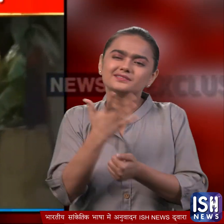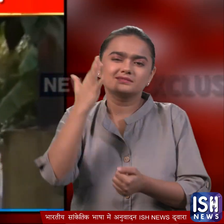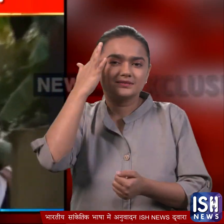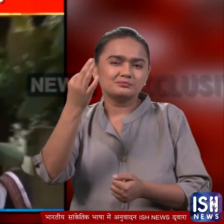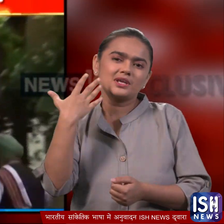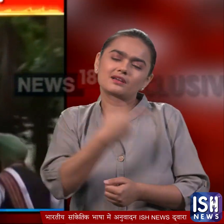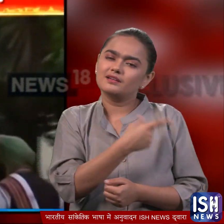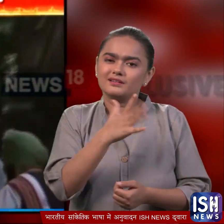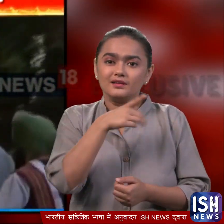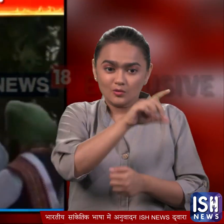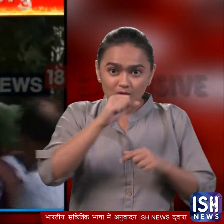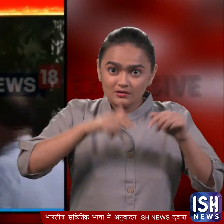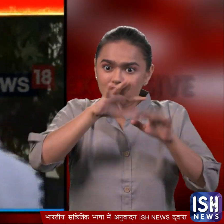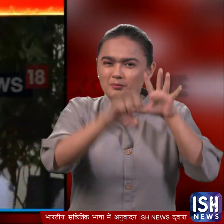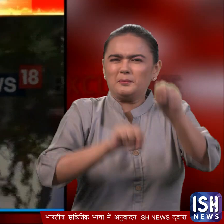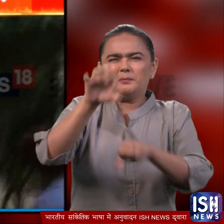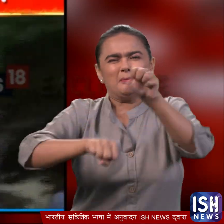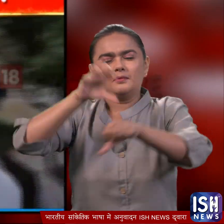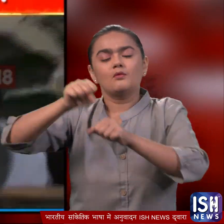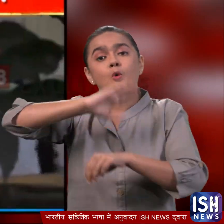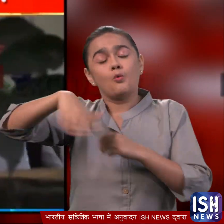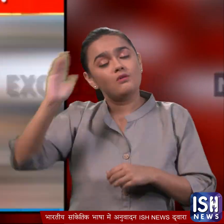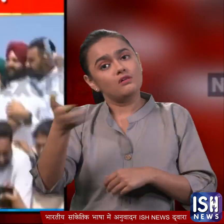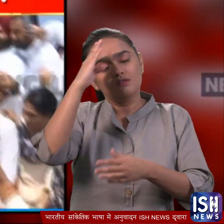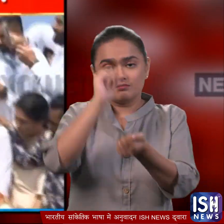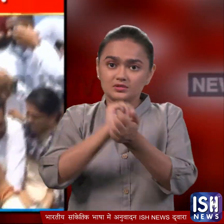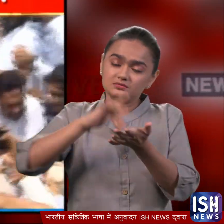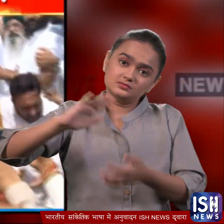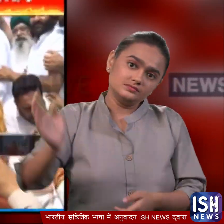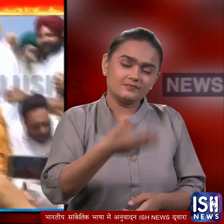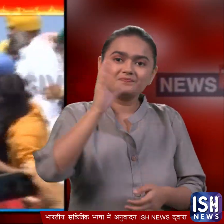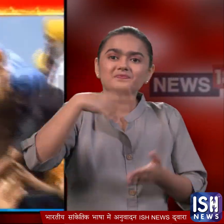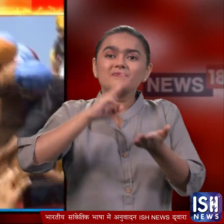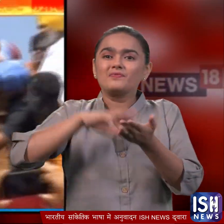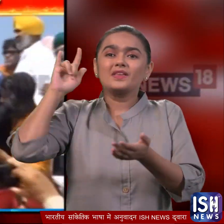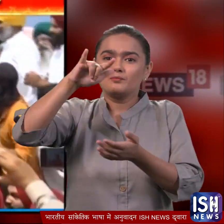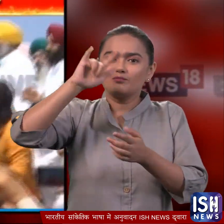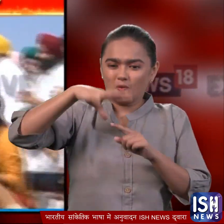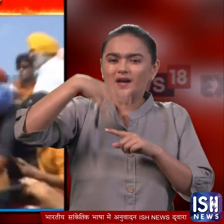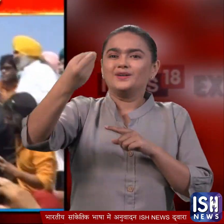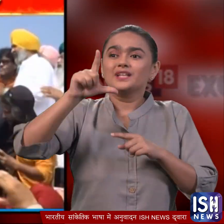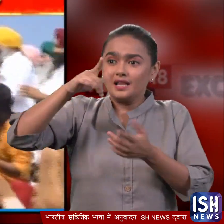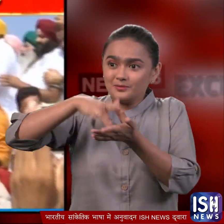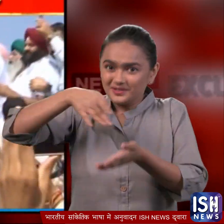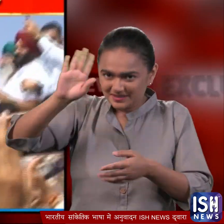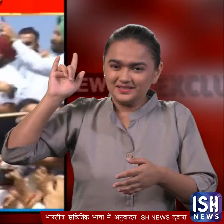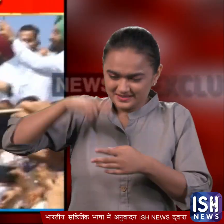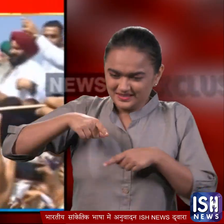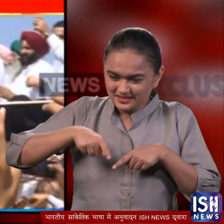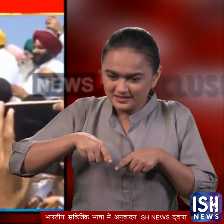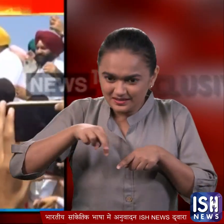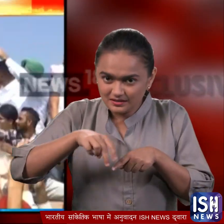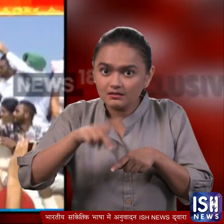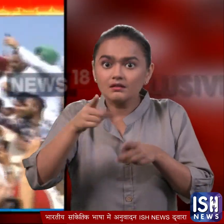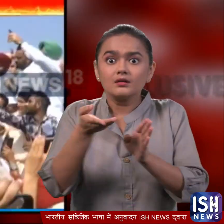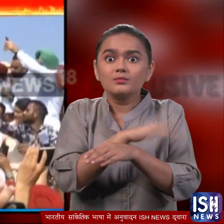पुलिस उन्हें और उनके साथ आए कई नेताओं को पकड़कर थाने ले गई। सिद्धू जब मोहाली एयरपोर्ट के बाहर से लखीमपुर जाने के लिए निकले तो पहले